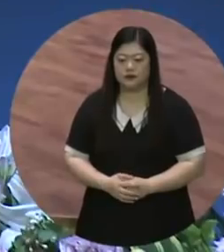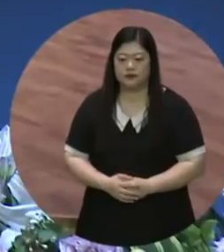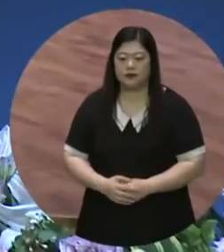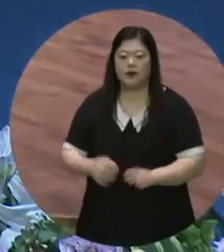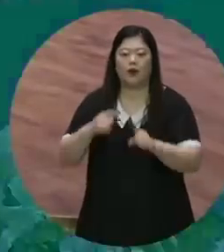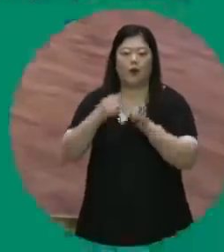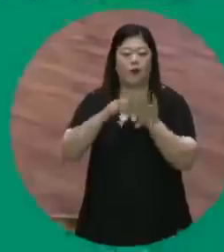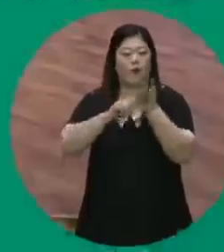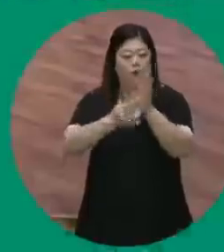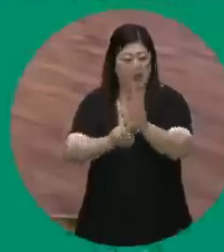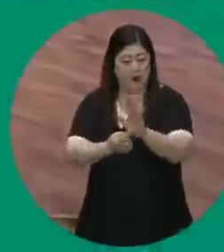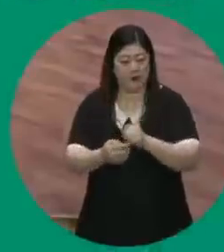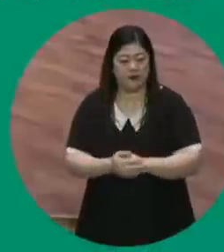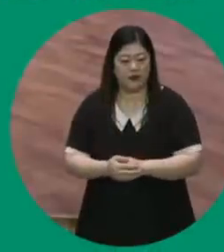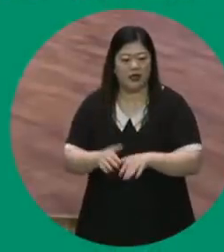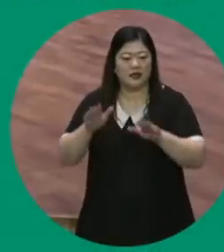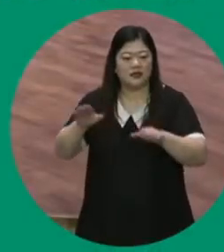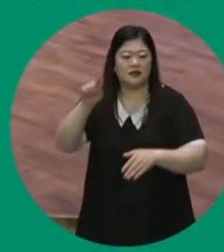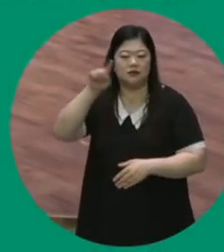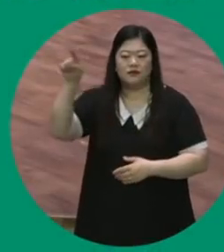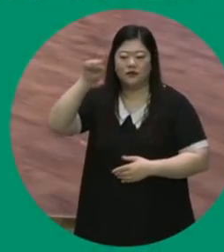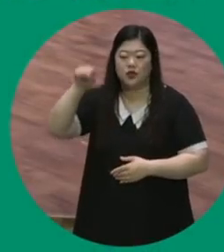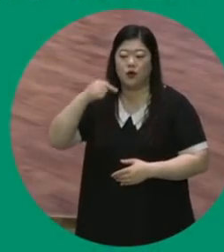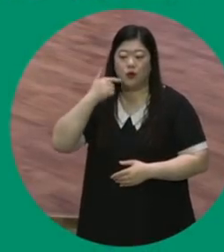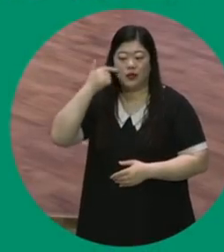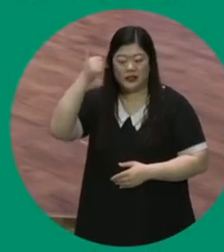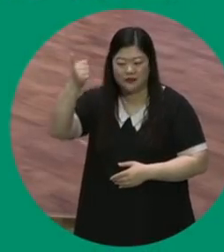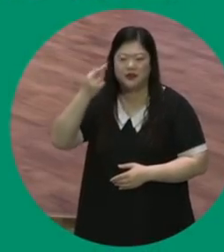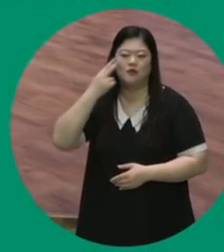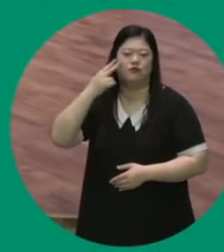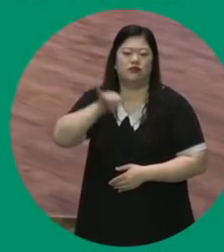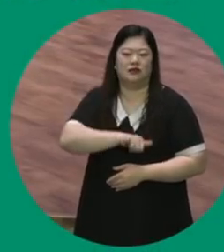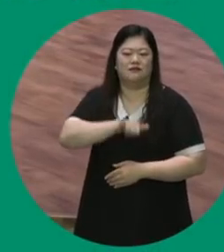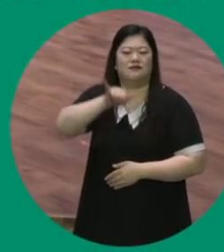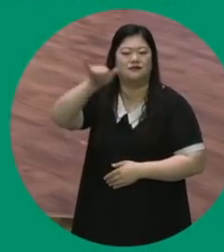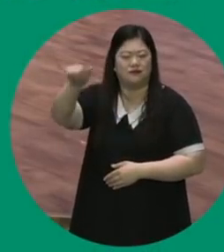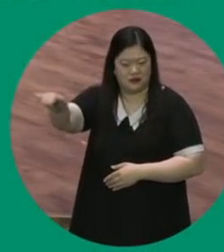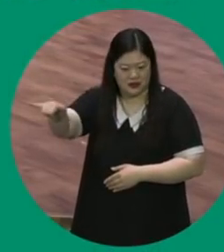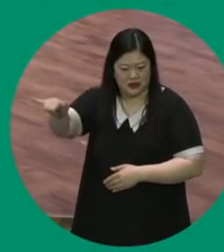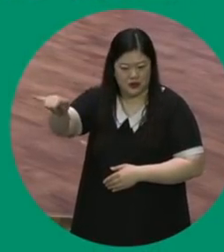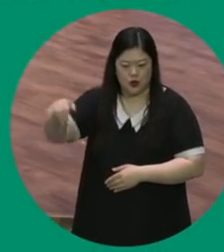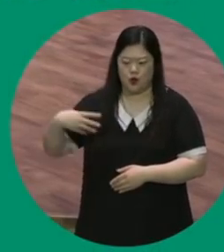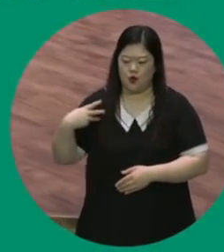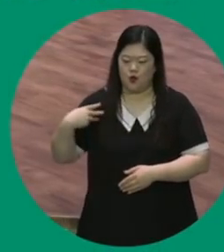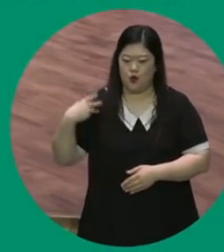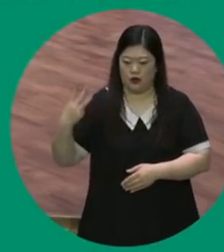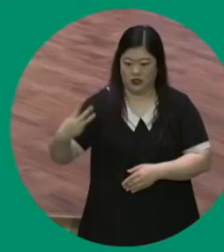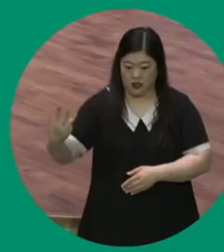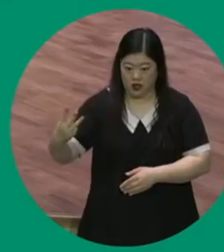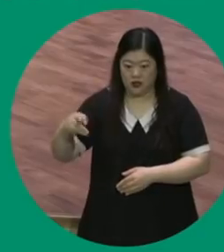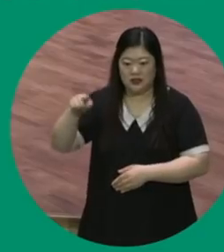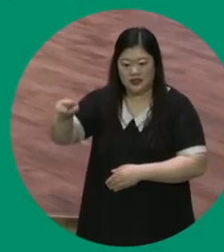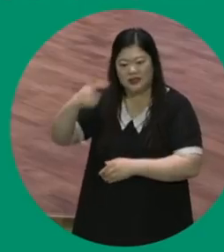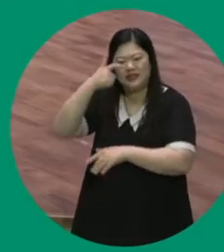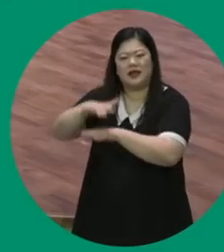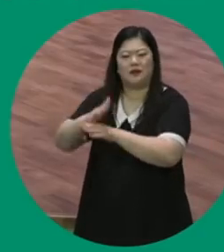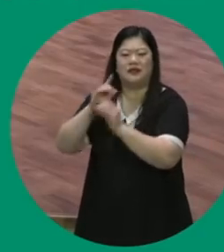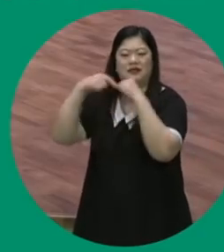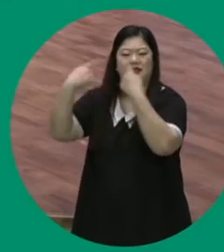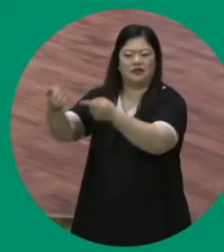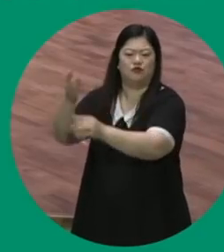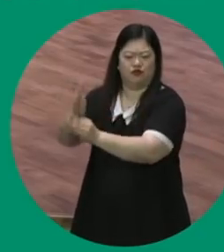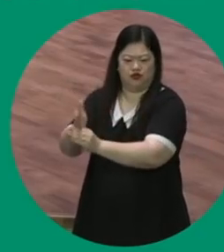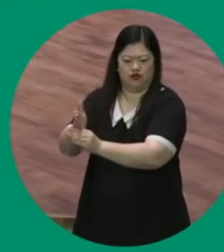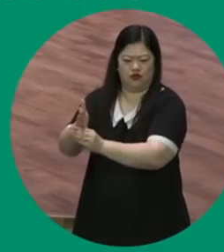교회 소식입니다. 담임 목사님께서는 미주 대학 수련회에 참석하신 후 워싱턴 북미주 전도 집회에 참석 중이십니다. 남은